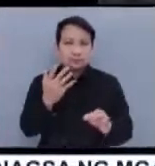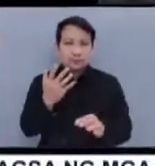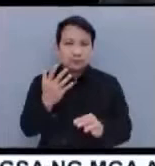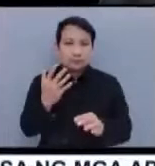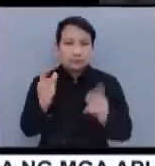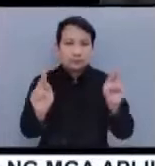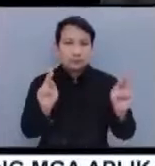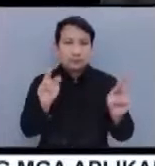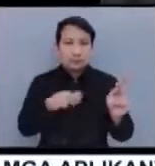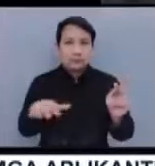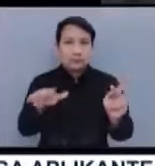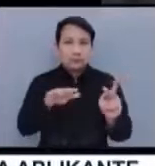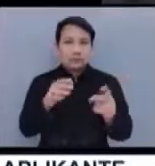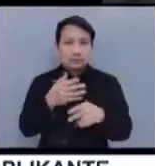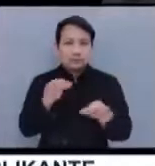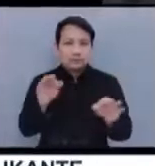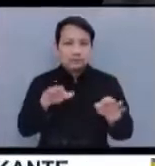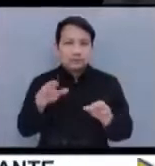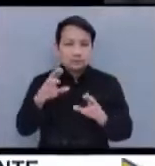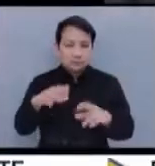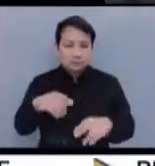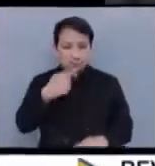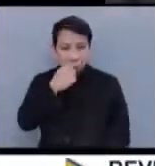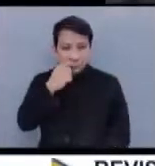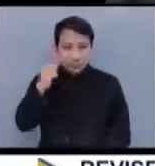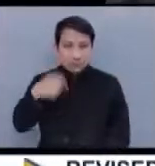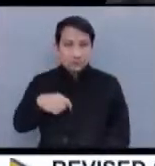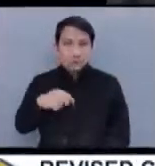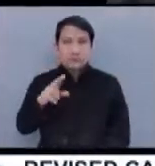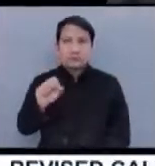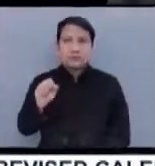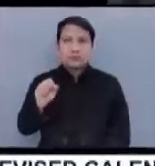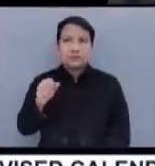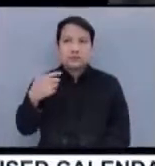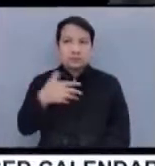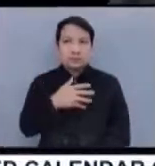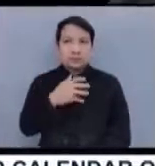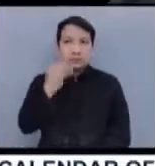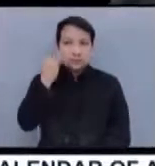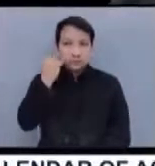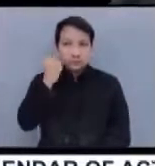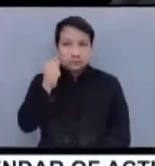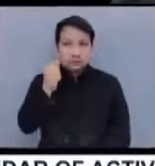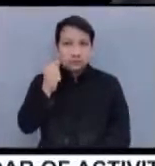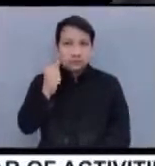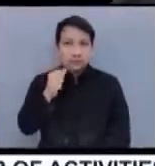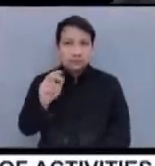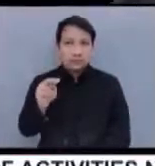Pinalaya rin ng Russia ang mga US citizen na si Alexander Duke, Andy Yun.